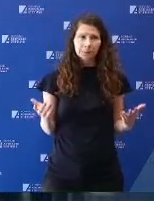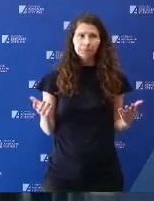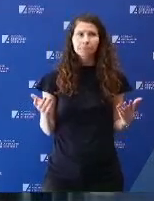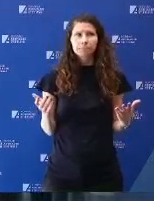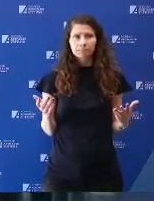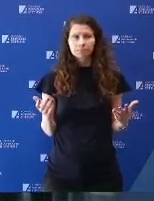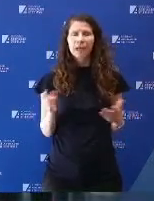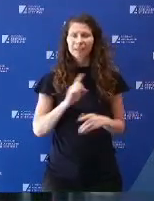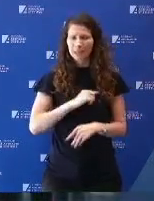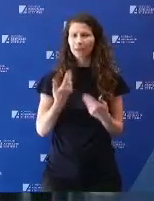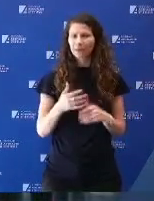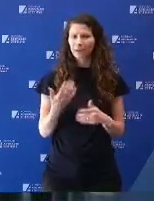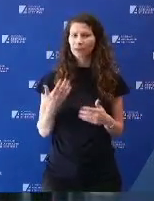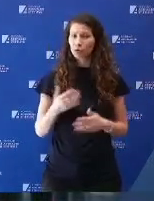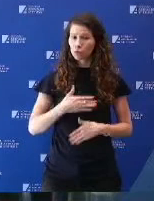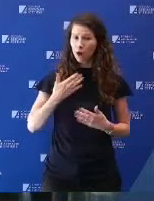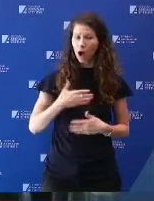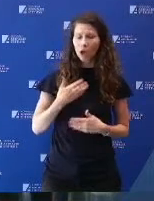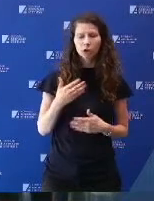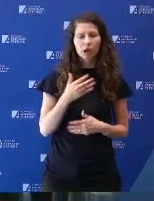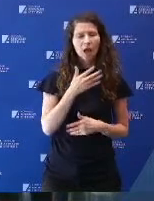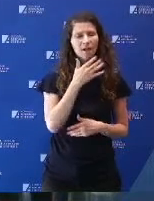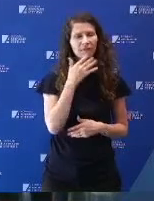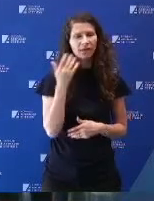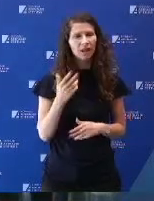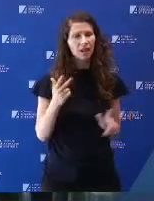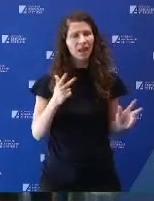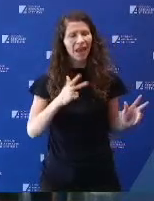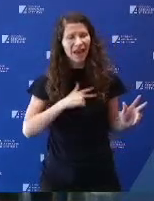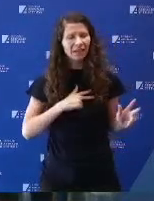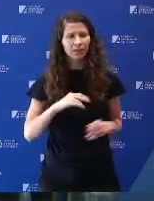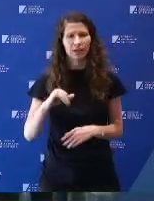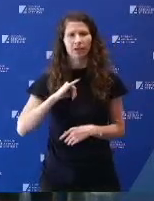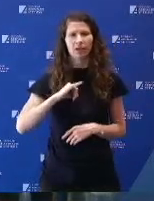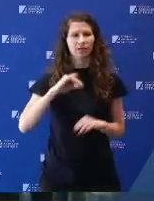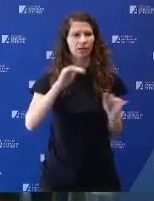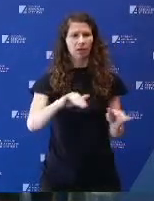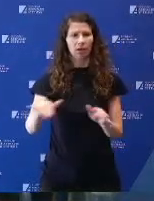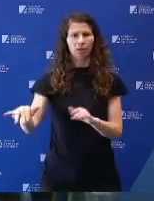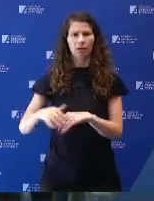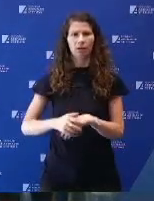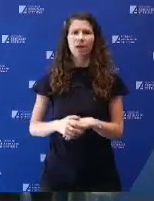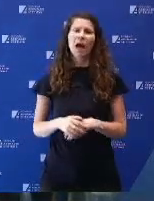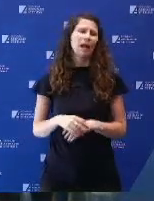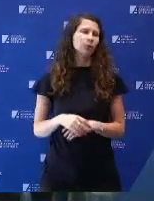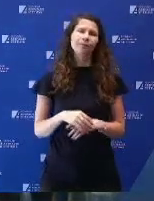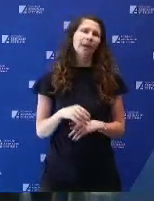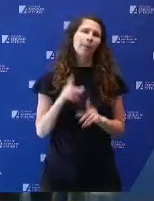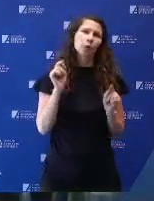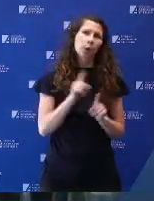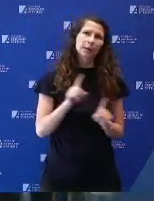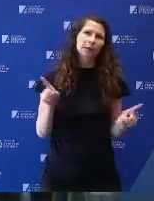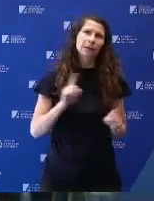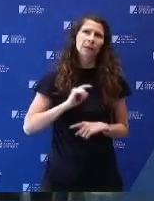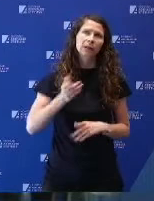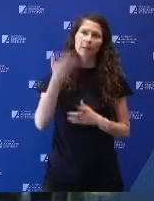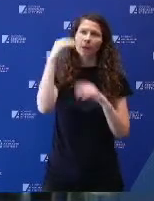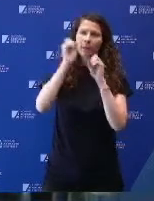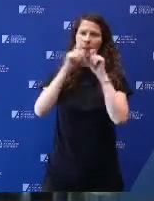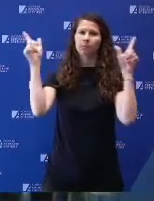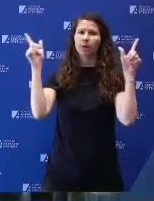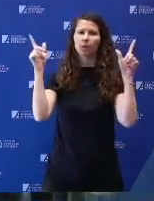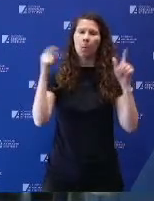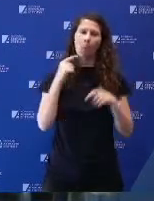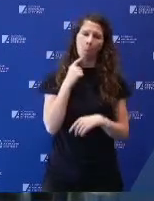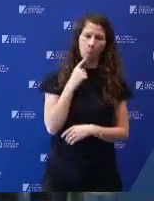viel echtes Interesse da war. Ja, also nicht, dass ich jetzt gedacht hätte, man hat uns nur eingesetzt, um, sag ich mal, das Thema Digitalisierung